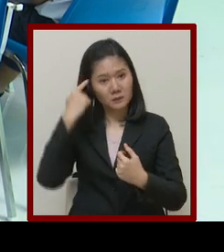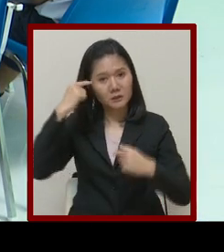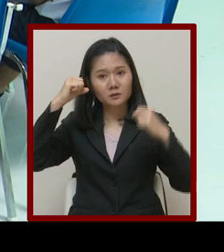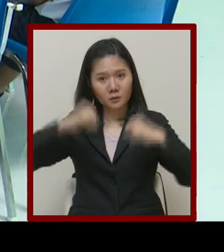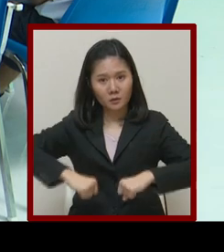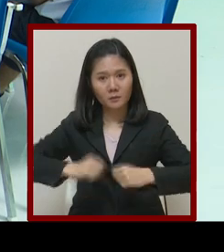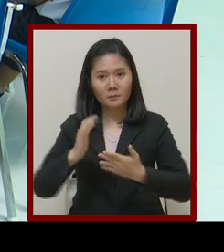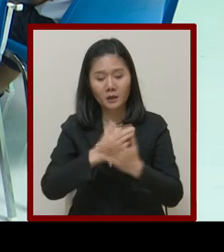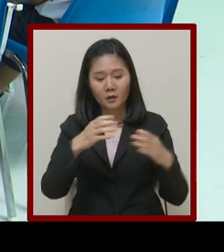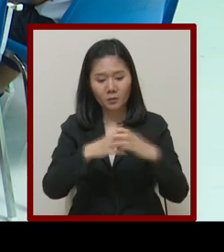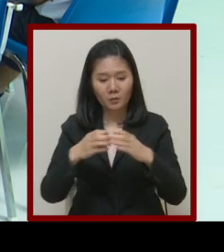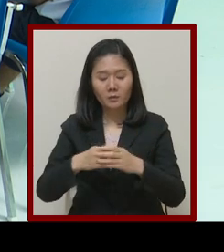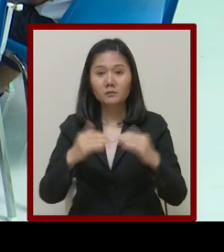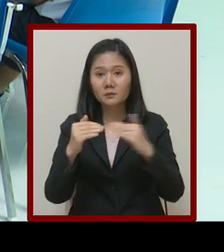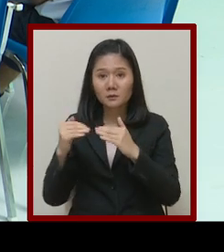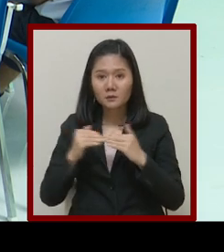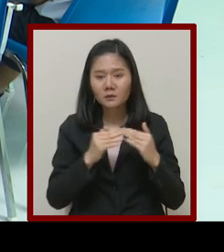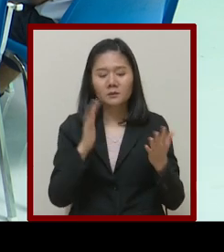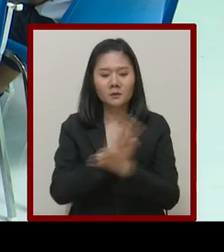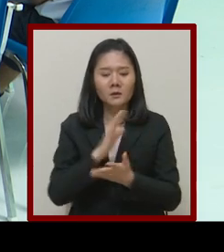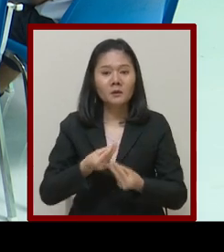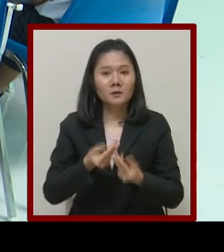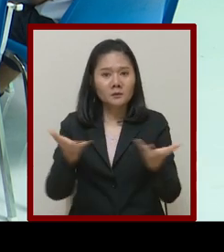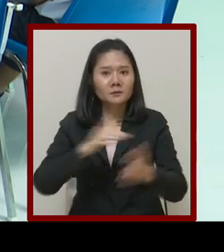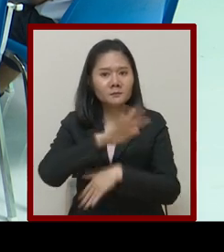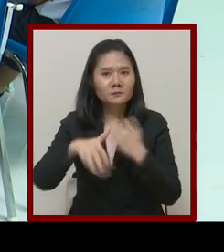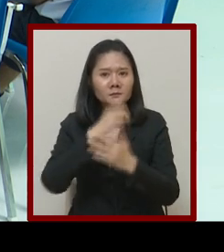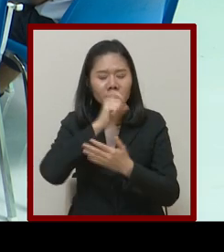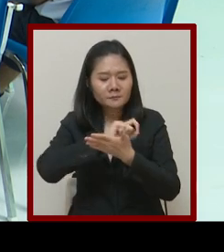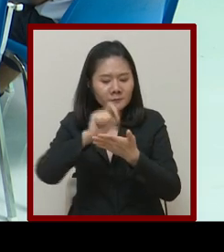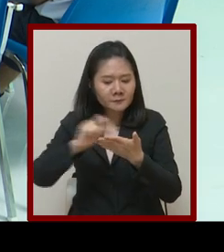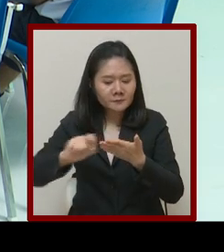กันแบ่งกลุ่มเท่าๆกันนะคะเดี๋ยวครูจะแจกกระดาษให้แล้วให้พวกเรา